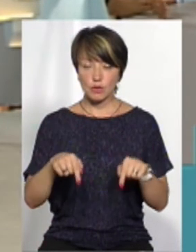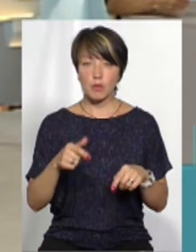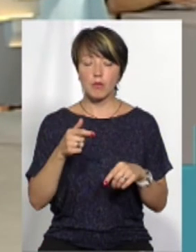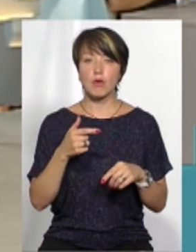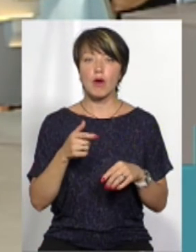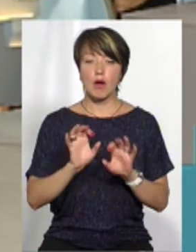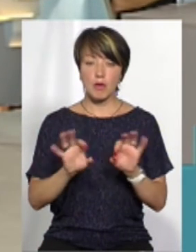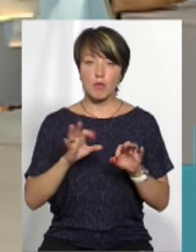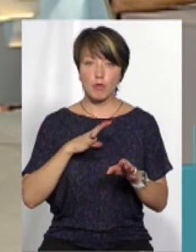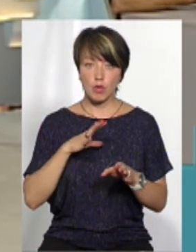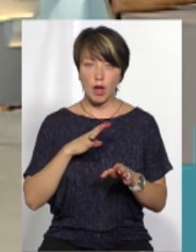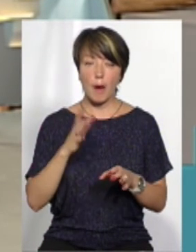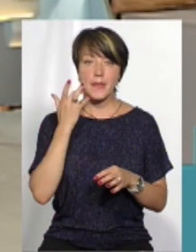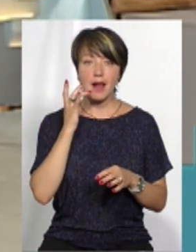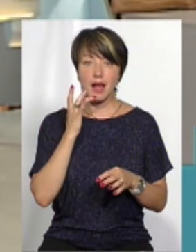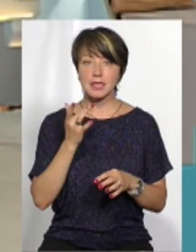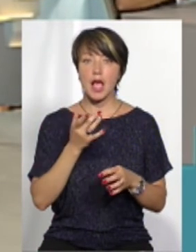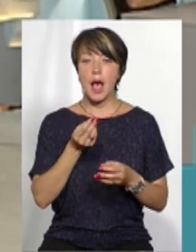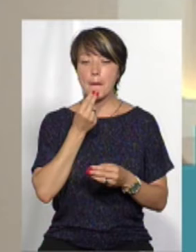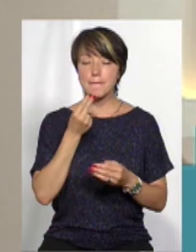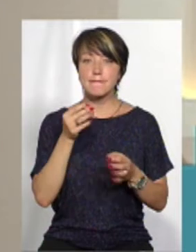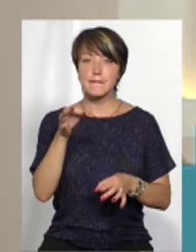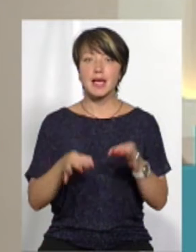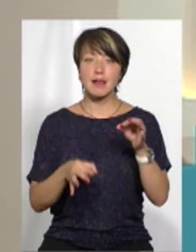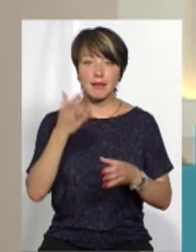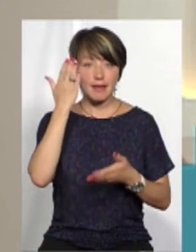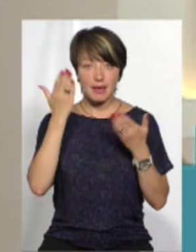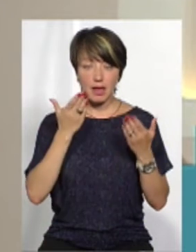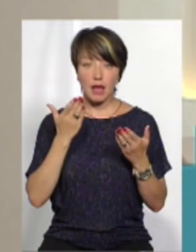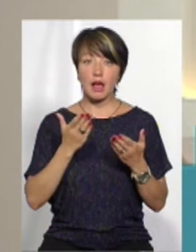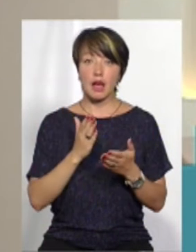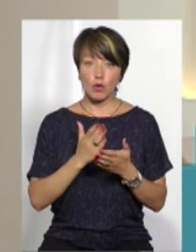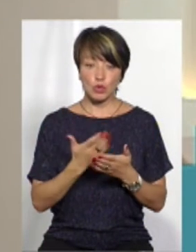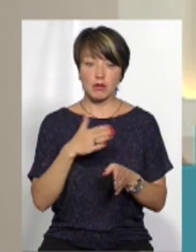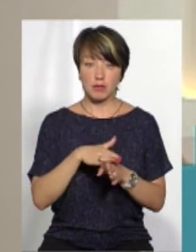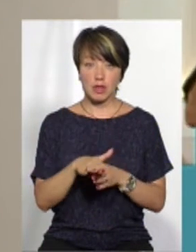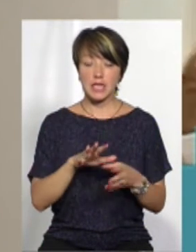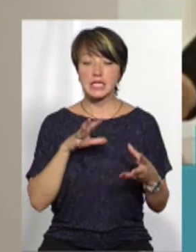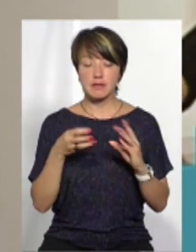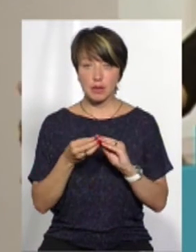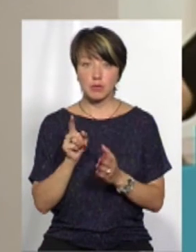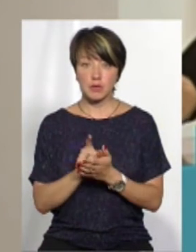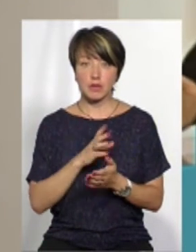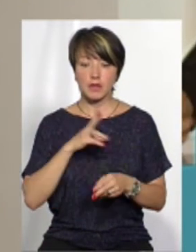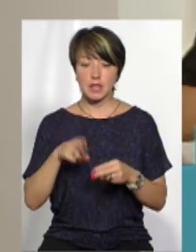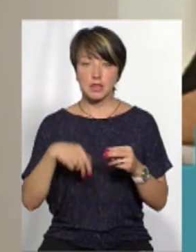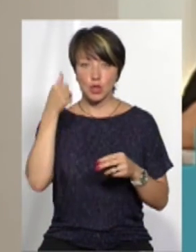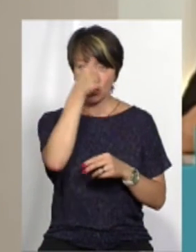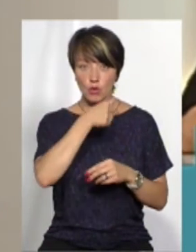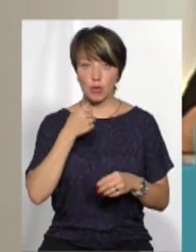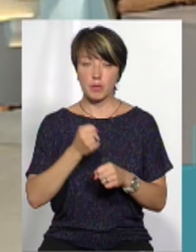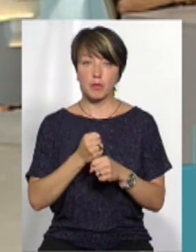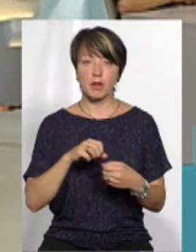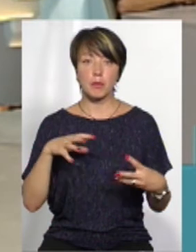американський пікнік, він реалізував свою програму, а він же звітувався, чи є якийсь звітний період? Звітний період, в кінці року.